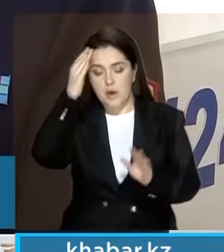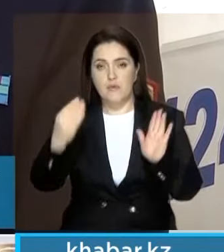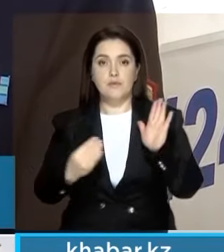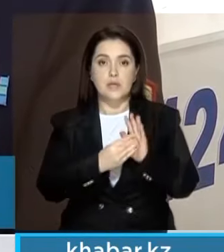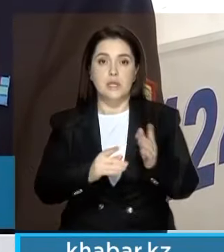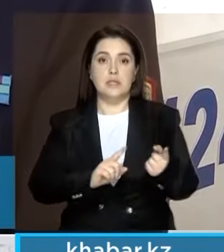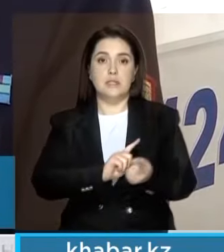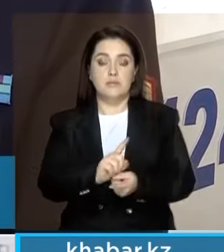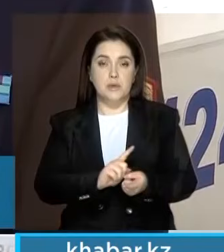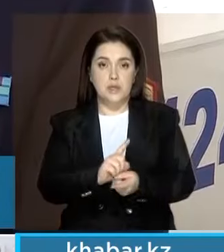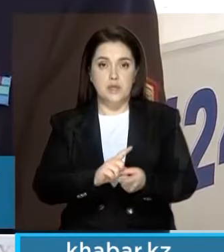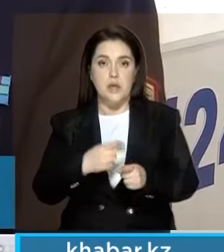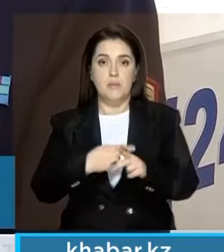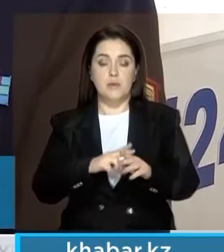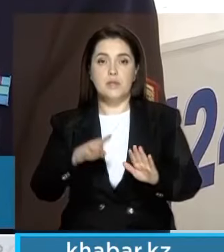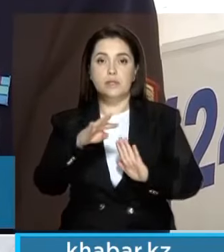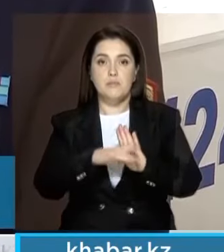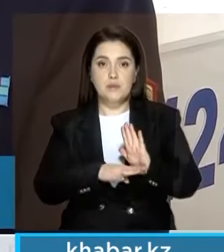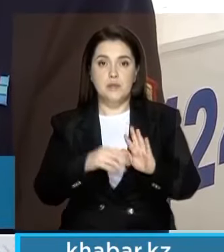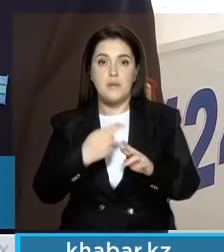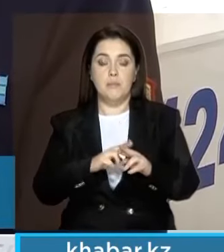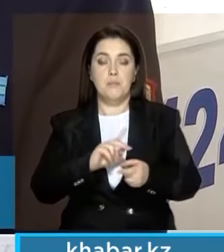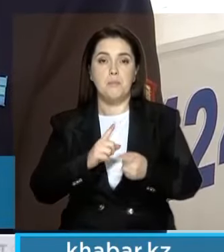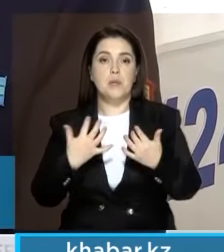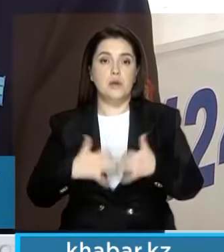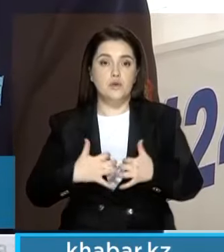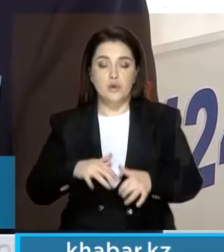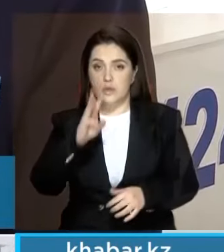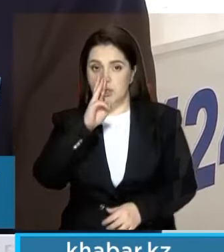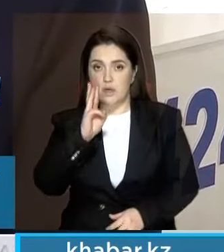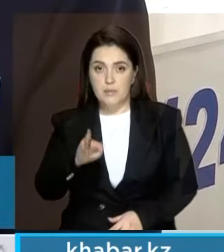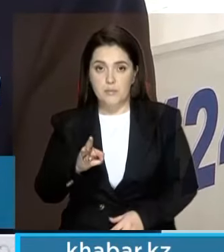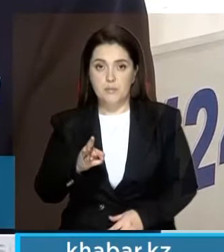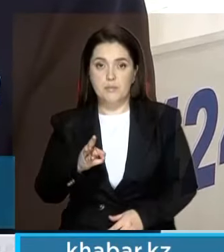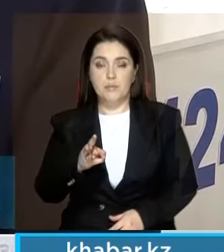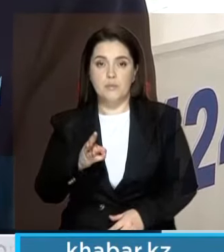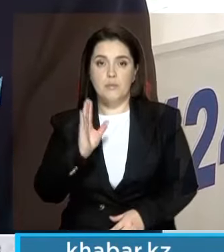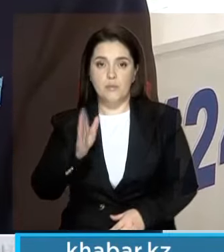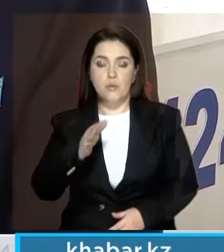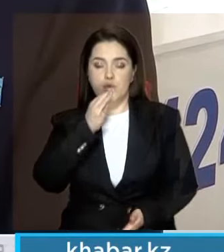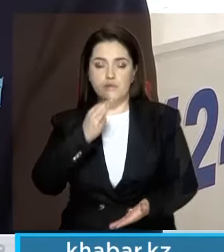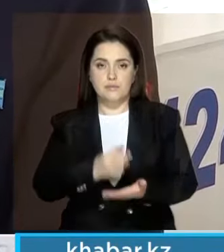в тарификационный список произведен пересчет заработной плате, виновные лица привлечены к государственной ответственности.